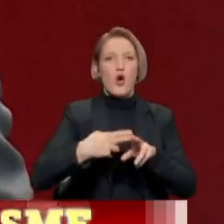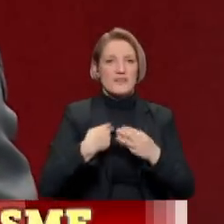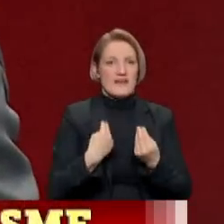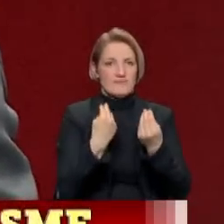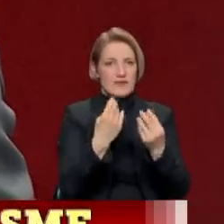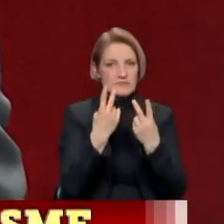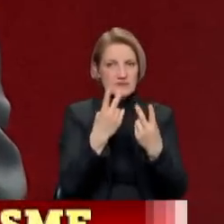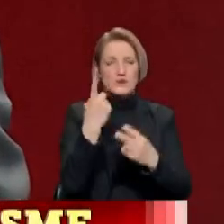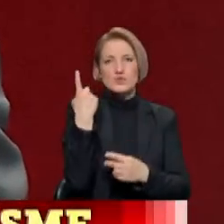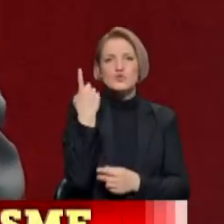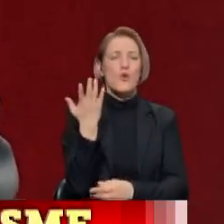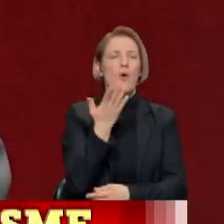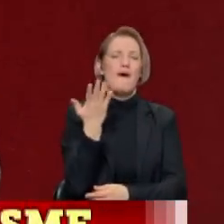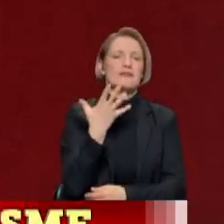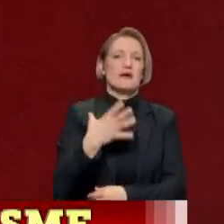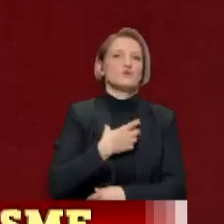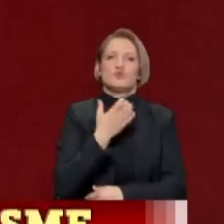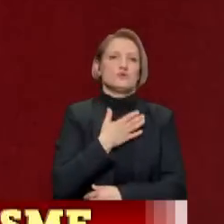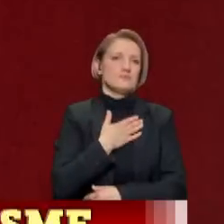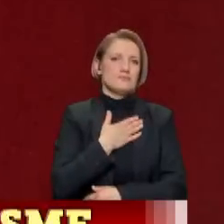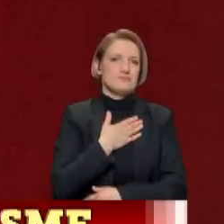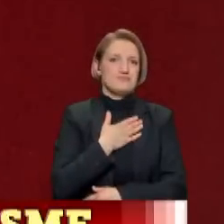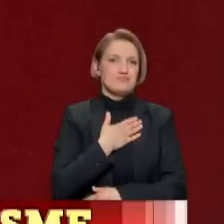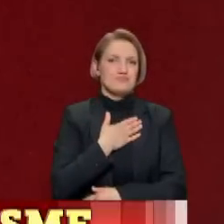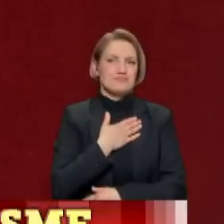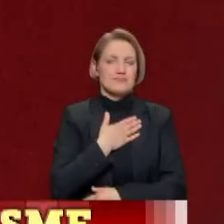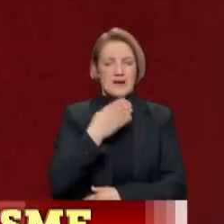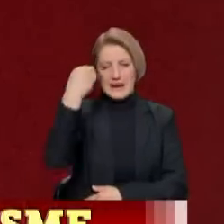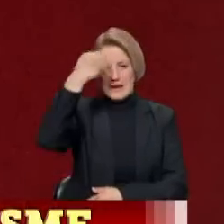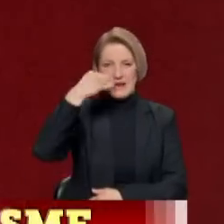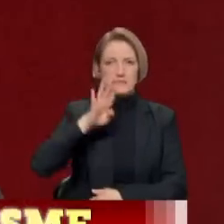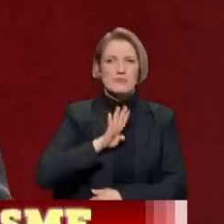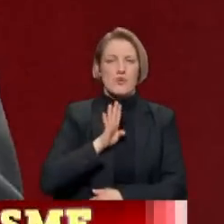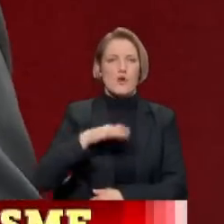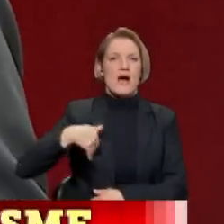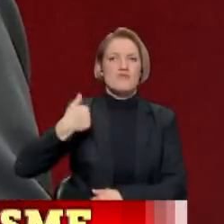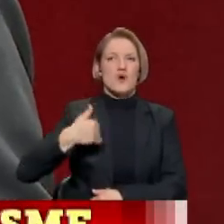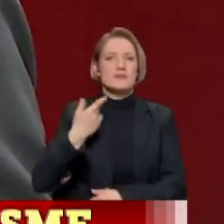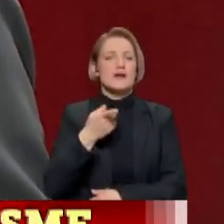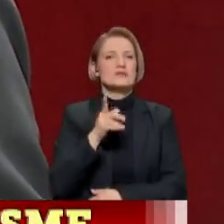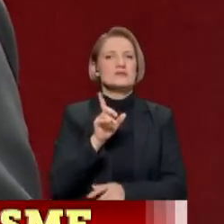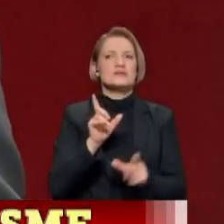size? Buyurun. Dün o kadar üzüldüm ki bir hukukçu olarak. Ekrem İmamoğlu'nun avukatları